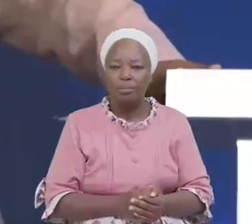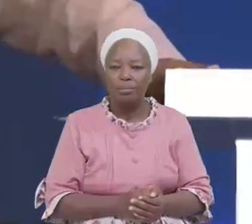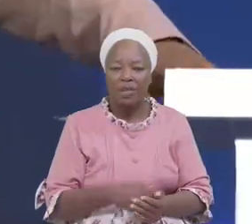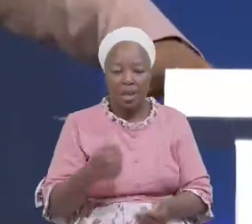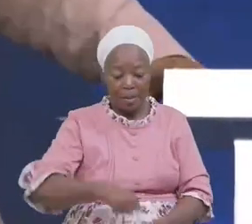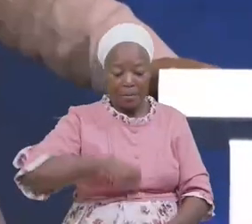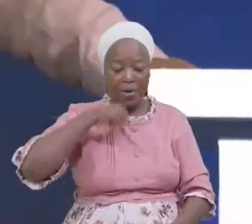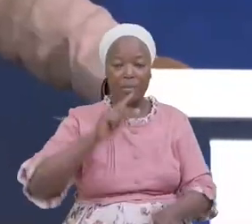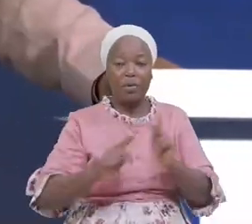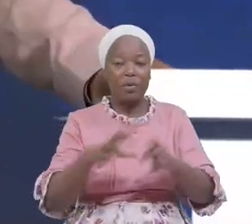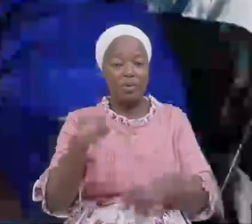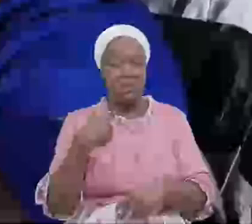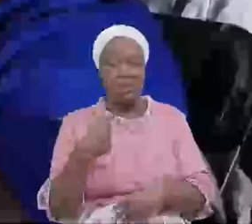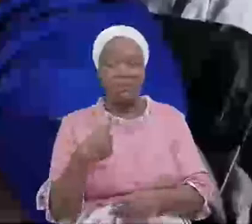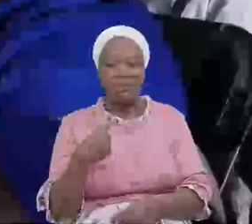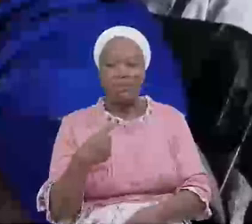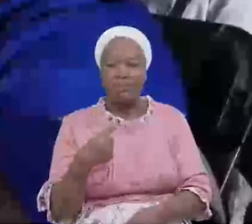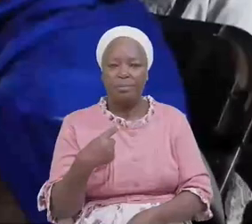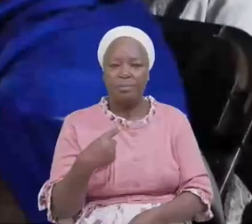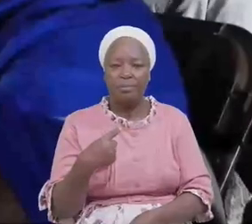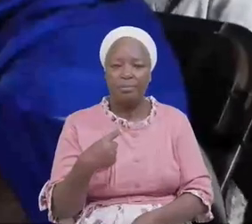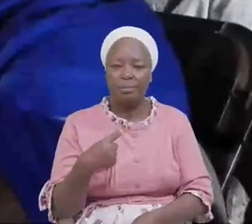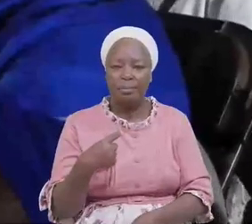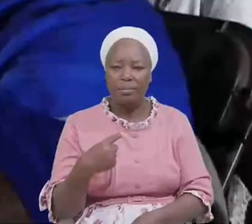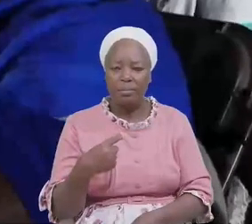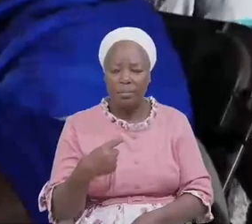Les orgueilleux diront.